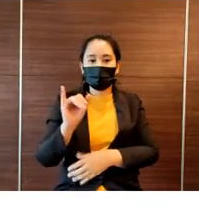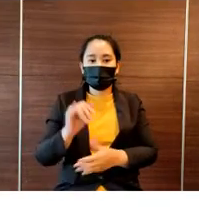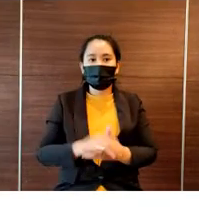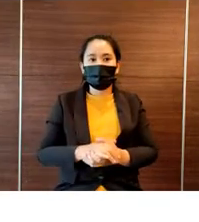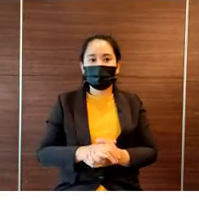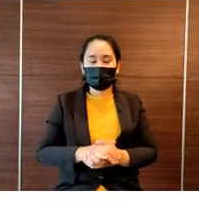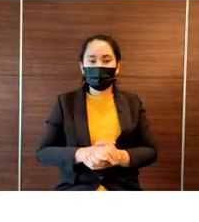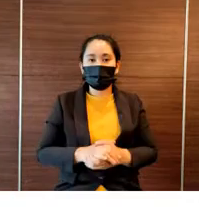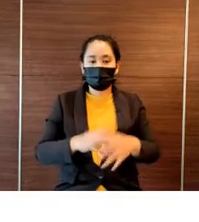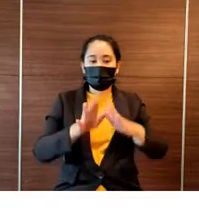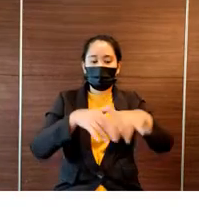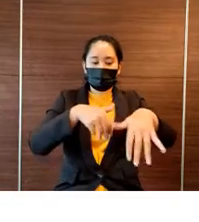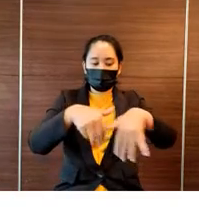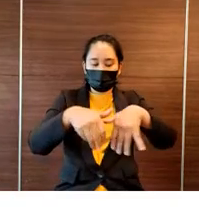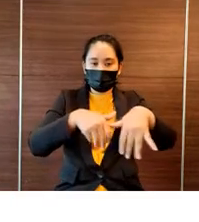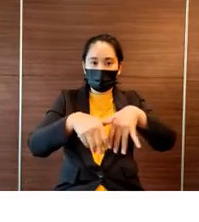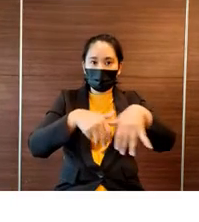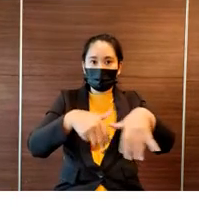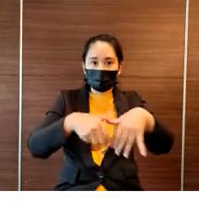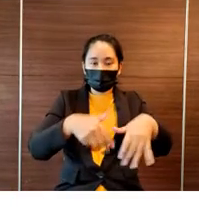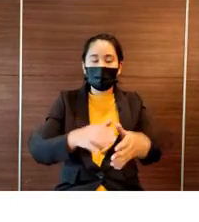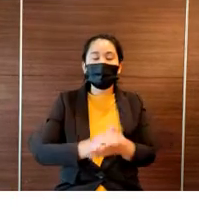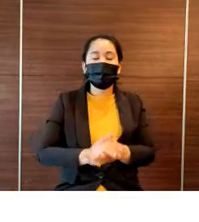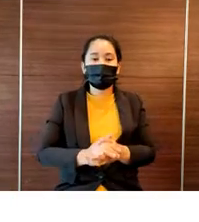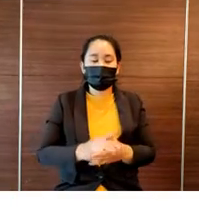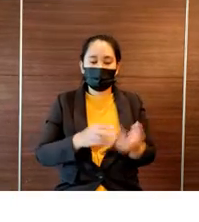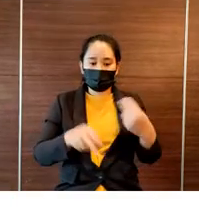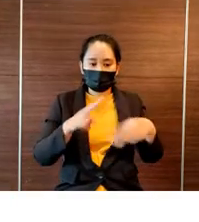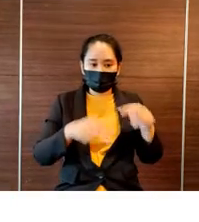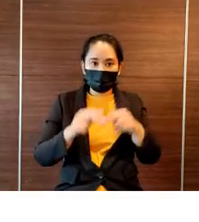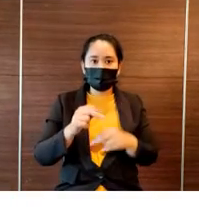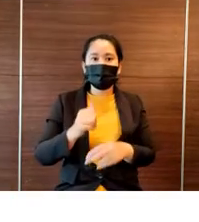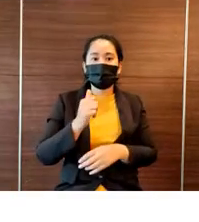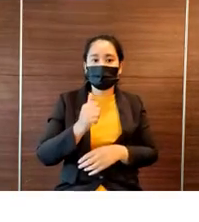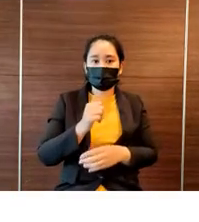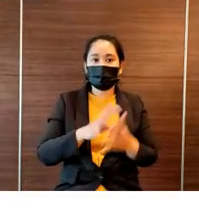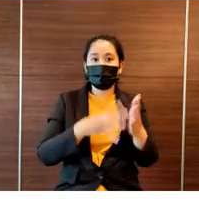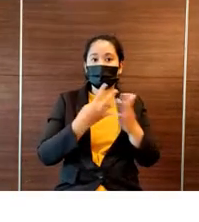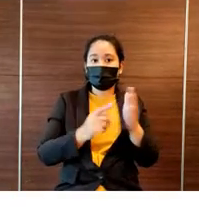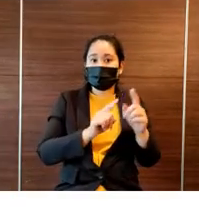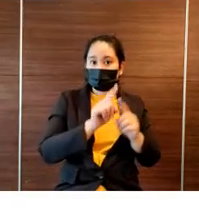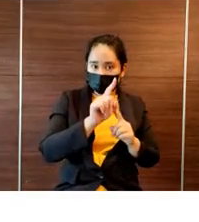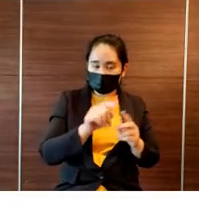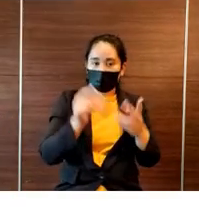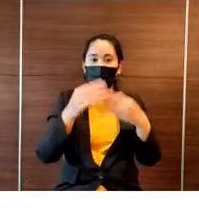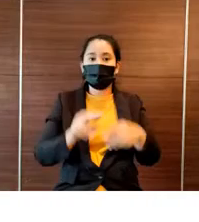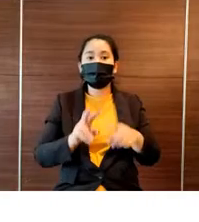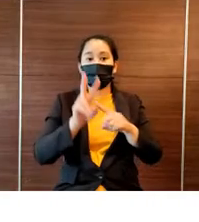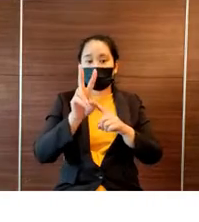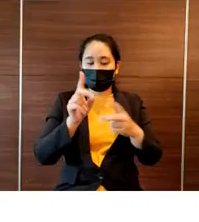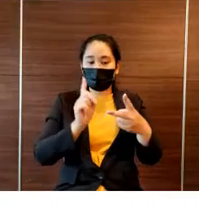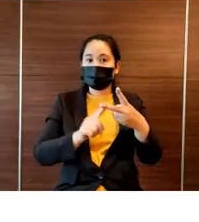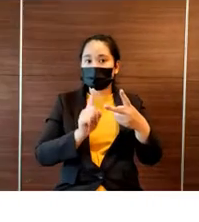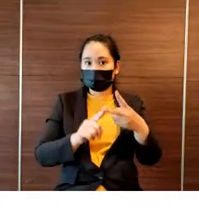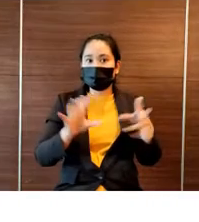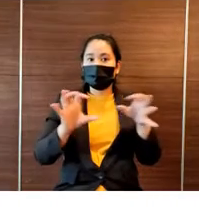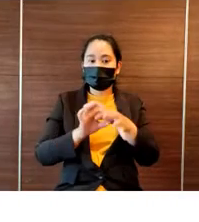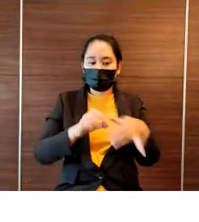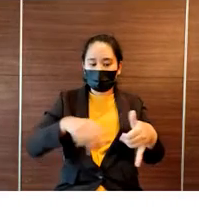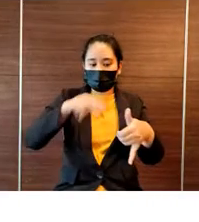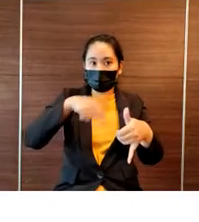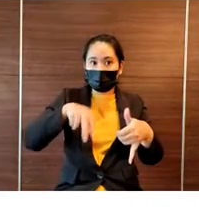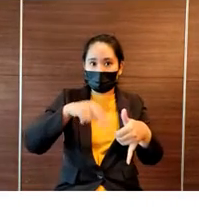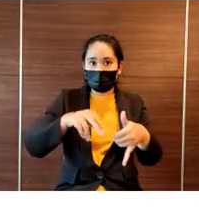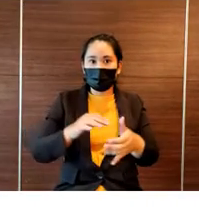การให้ชุมชนมีส่วนร่วมเท่าที่ควรนี่เป็นนโยบายด้านที่1ต่อไปนโยบายด้านที่2เป็นเรื่องของการบำบัดเร